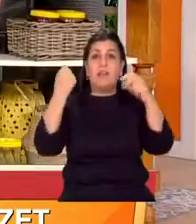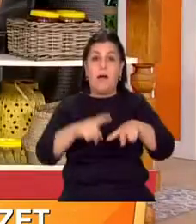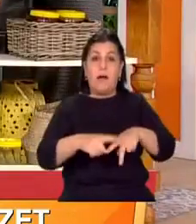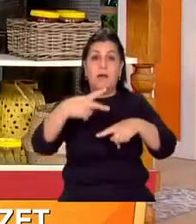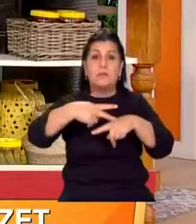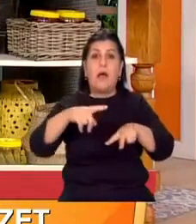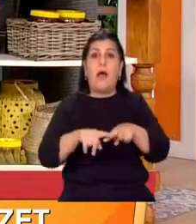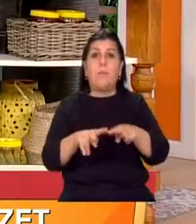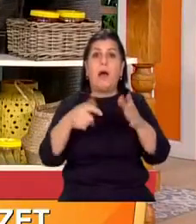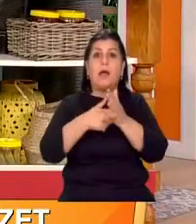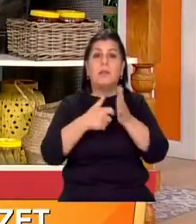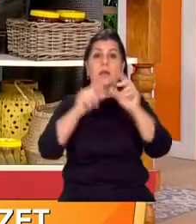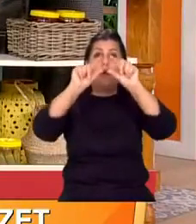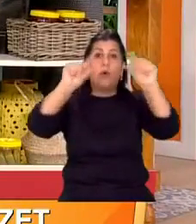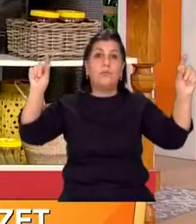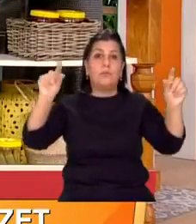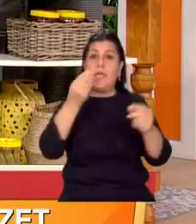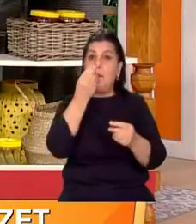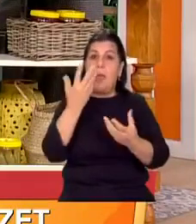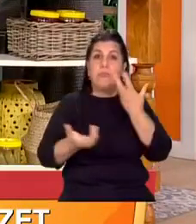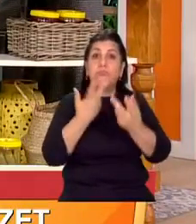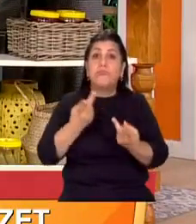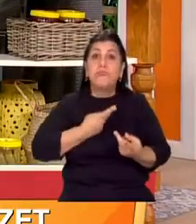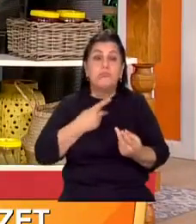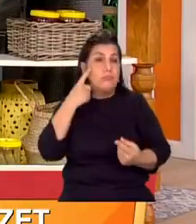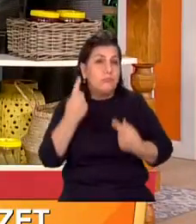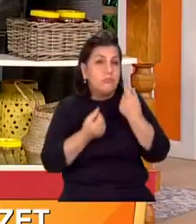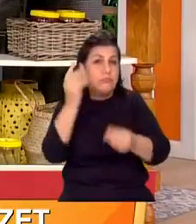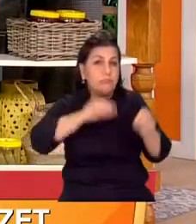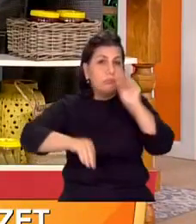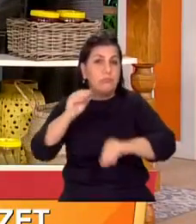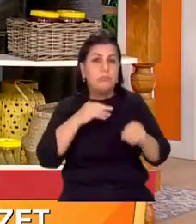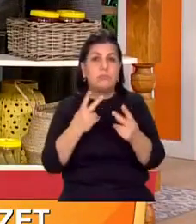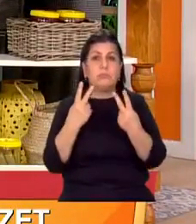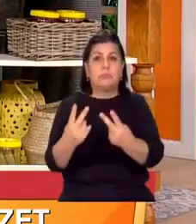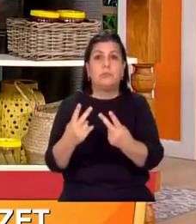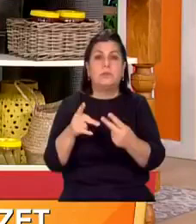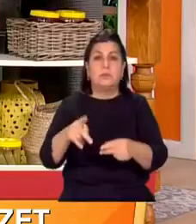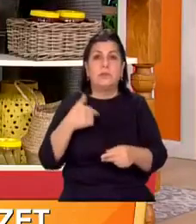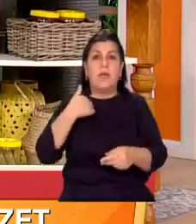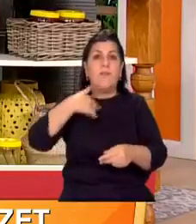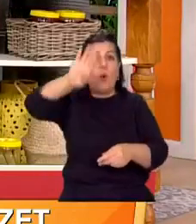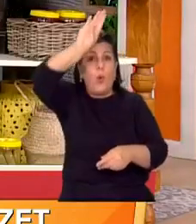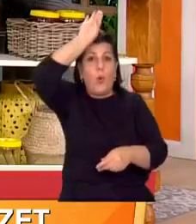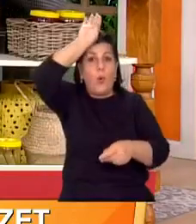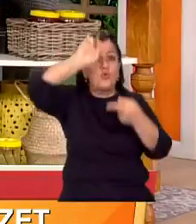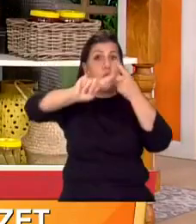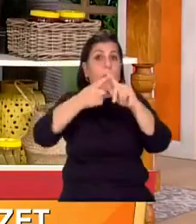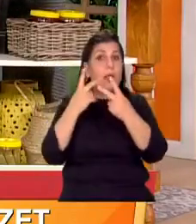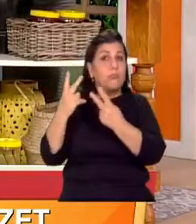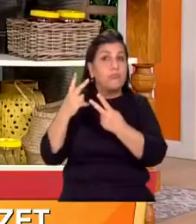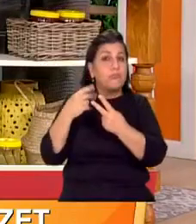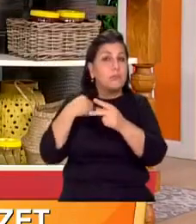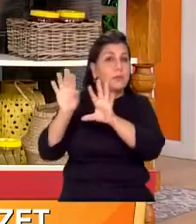devre devre Azam Osmanlı dönemine aittir ve Osmanlı döneminden etkilenerek ürünlerin abdest